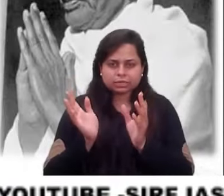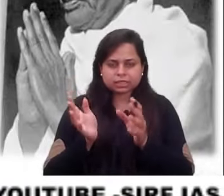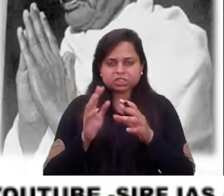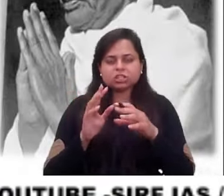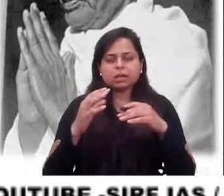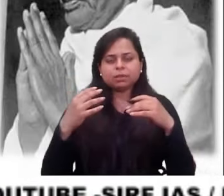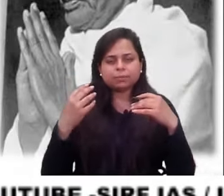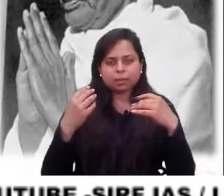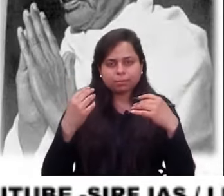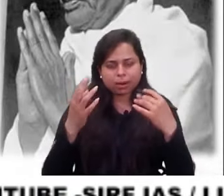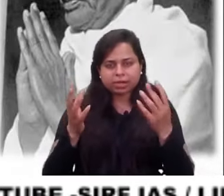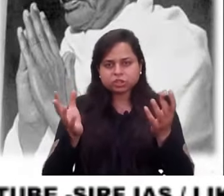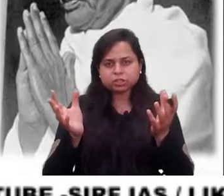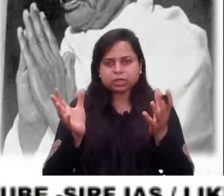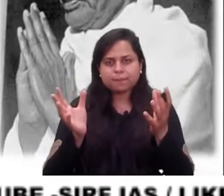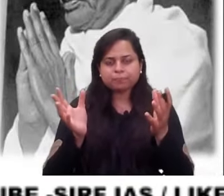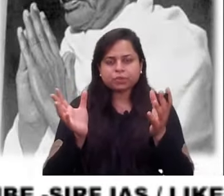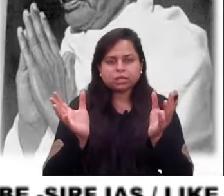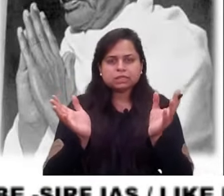है